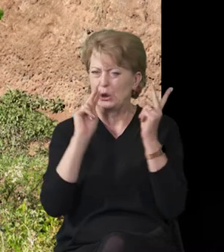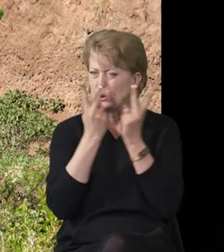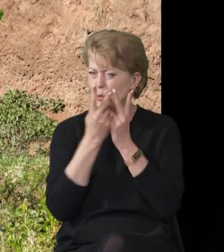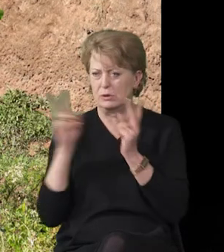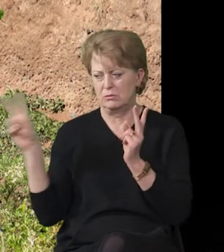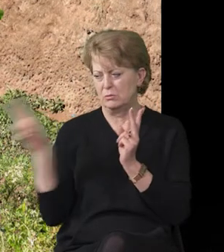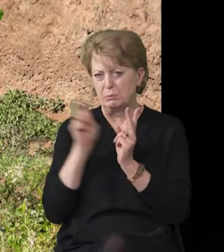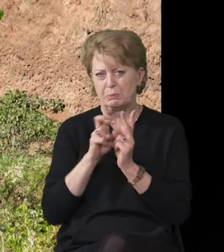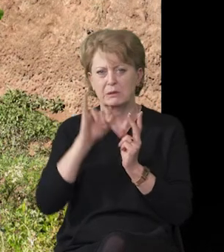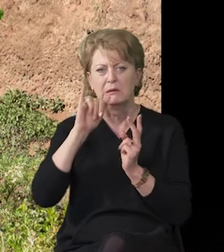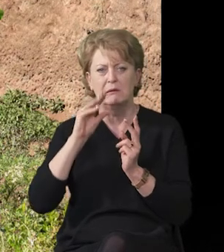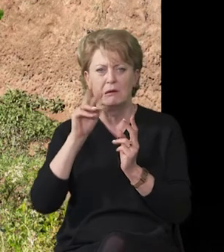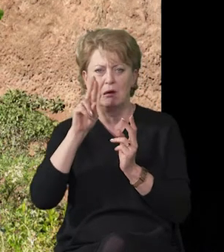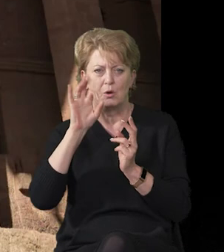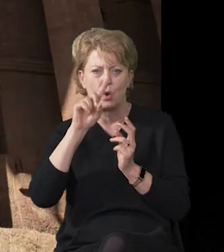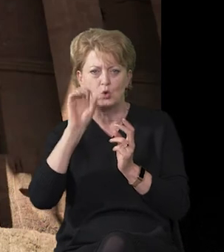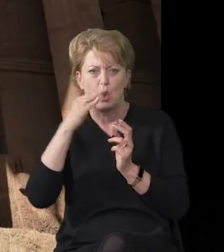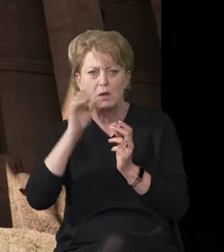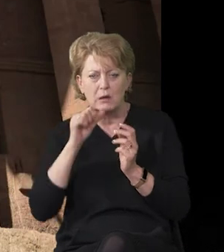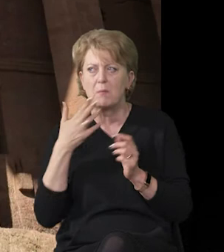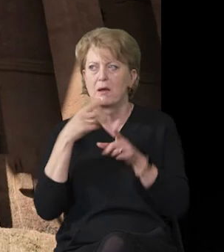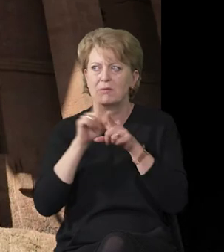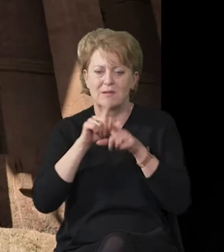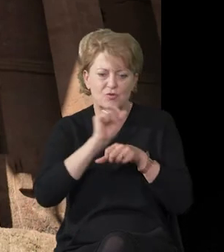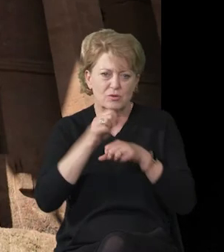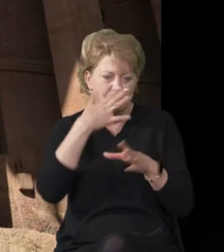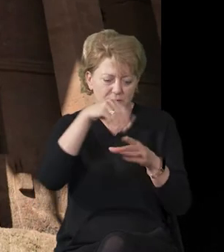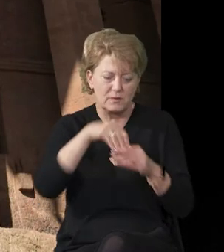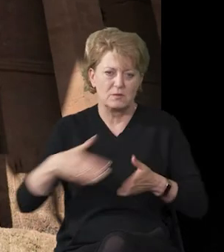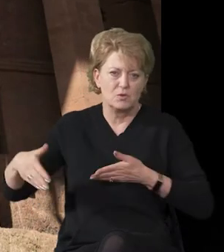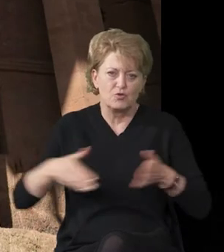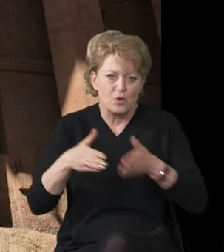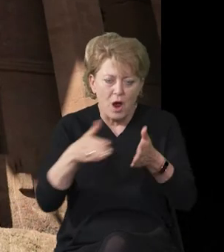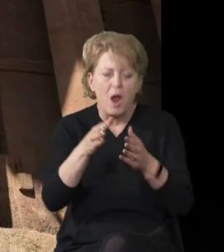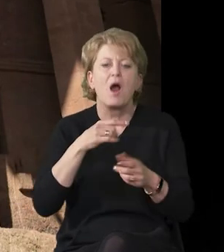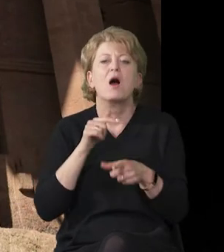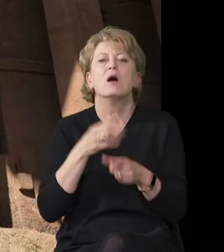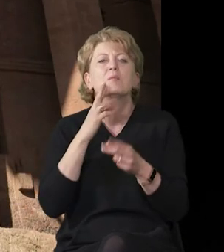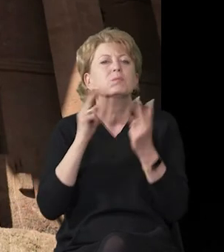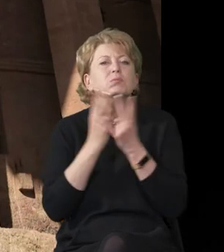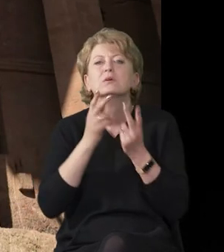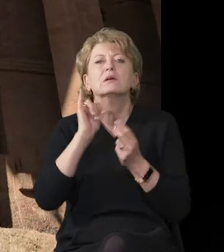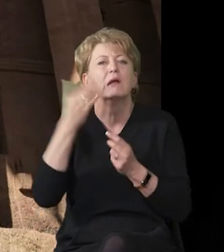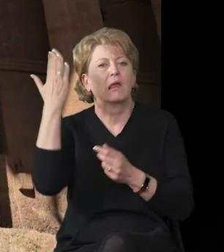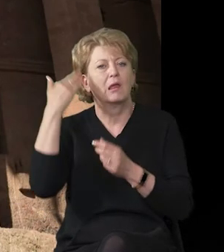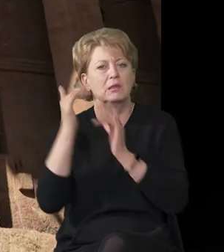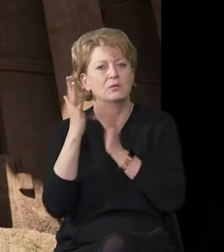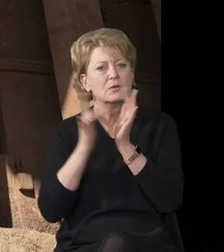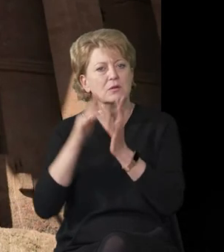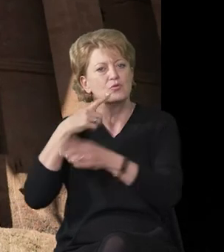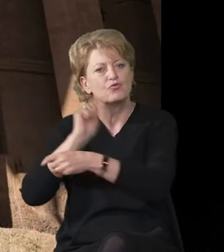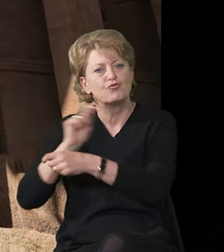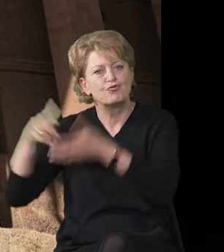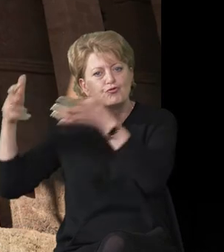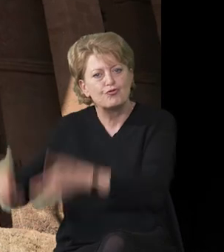Jordan z symbolicznym miejscem chrztu Jezusa, ale przede wszystkim znajdują się tam skalne kościoły. Tych kościołów